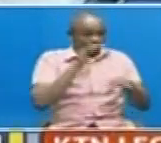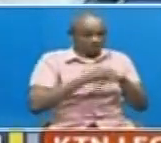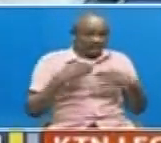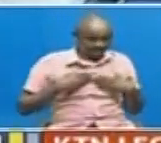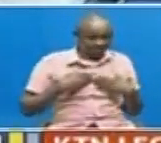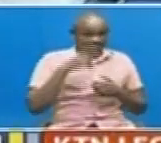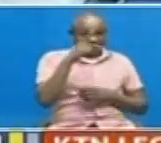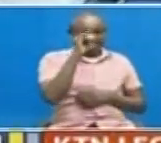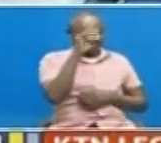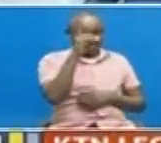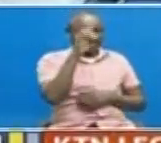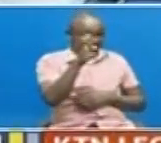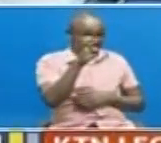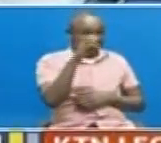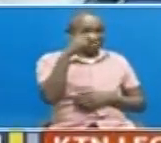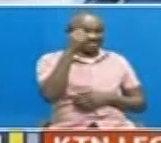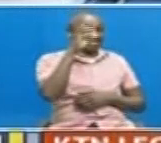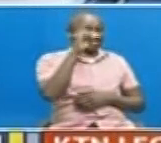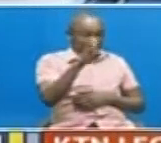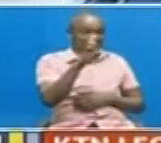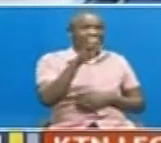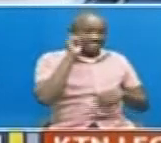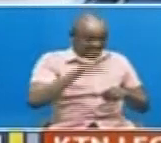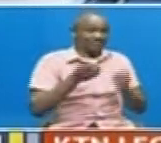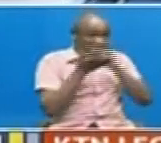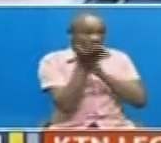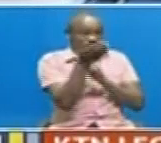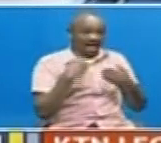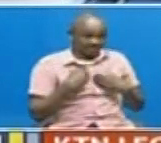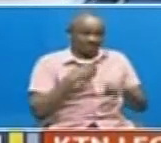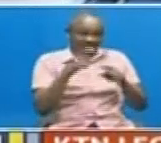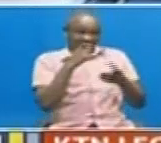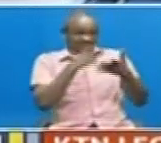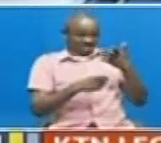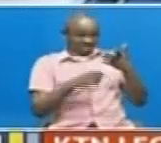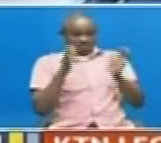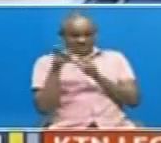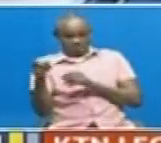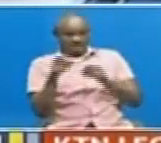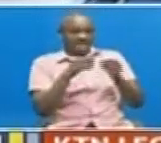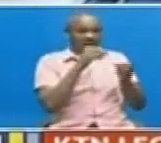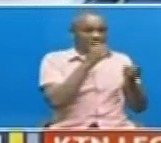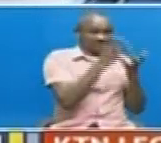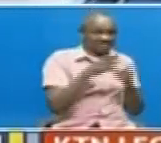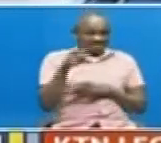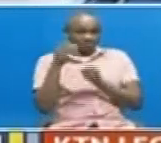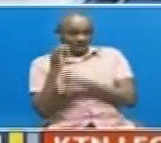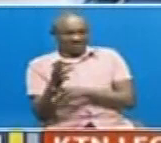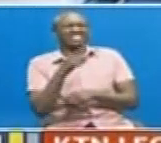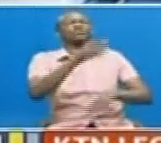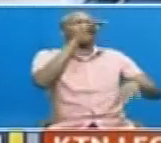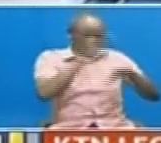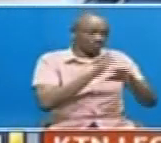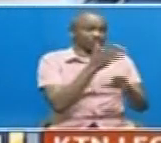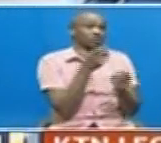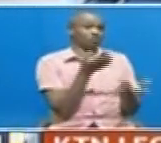kide, if we shot the video, but ukiangalia venye tunachaji na venye tulichaji hiyo, kwa sababu yani ilikuwa ni nyimbo nzuri,